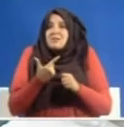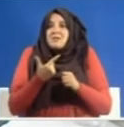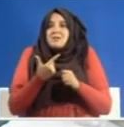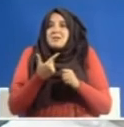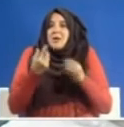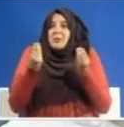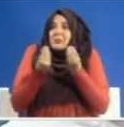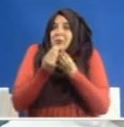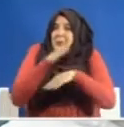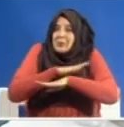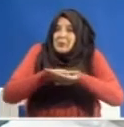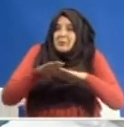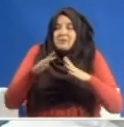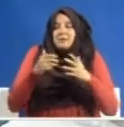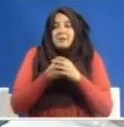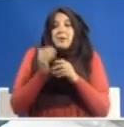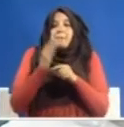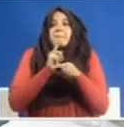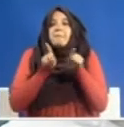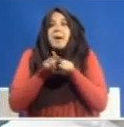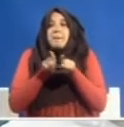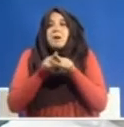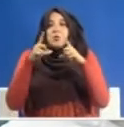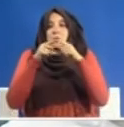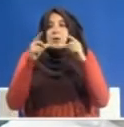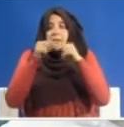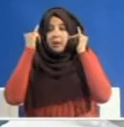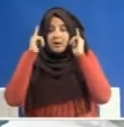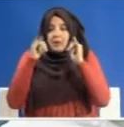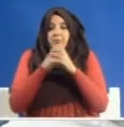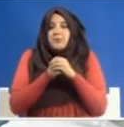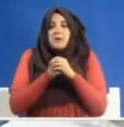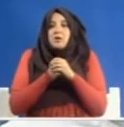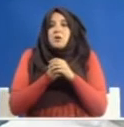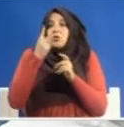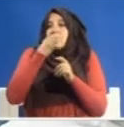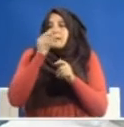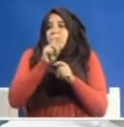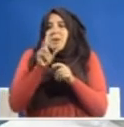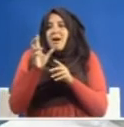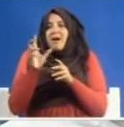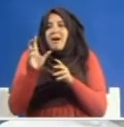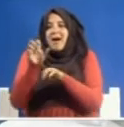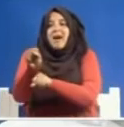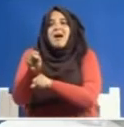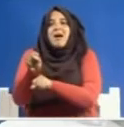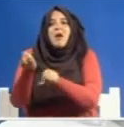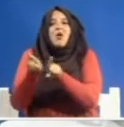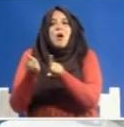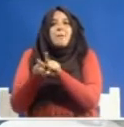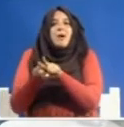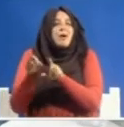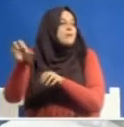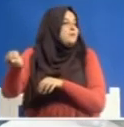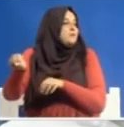التي تخاطب الرجال أيضا في سورة البقرة، ربنا يقول: لا تمسكوهن ضرارا لتعتدوا.